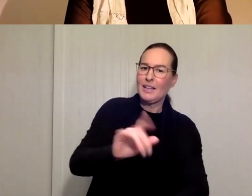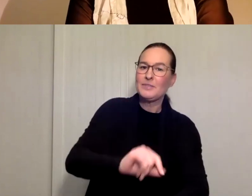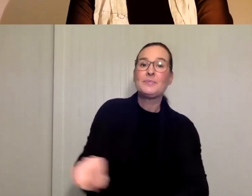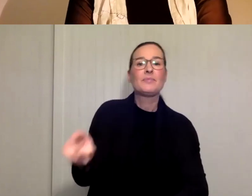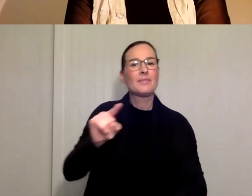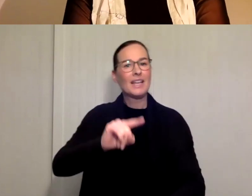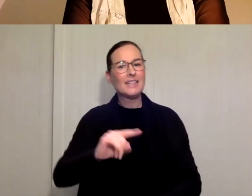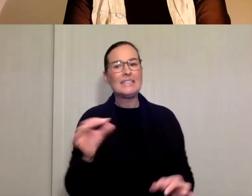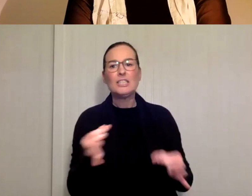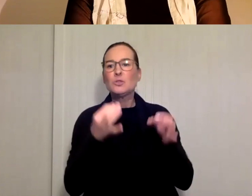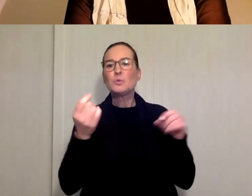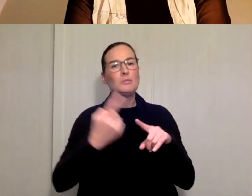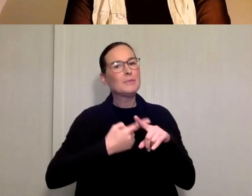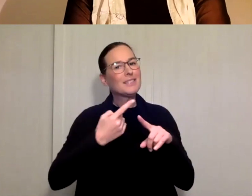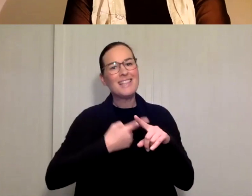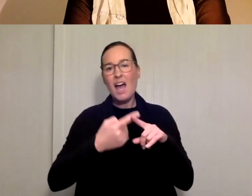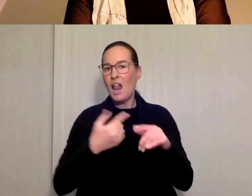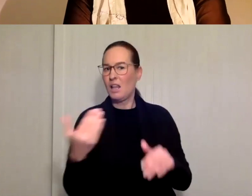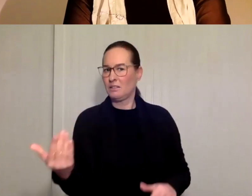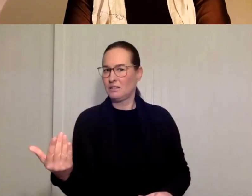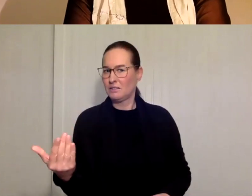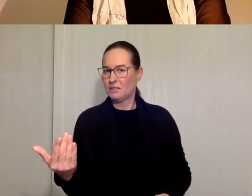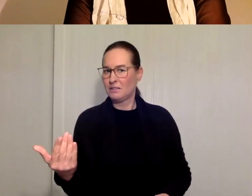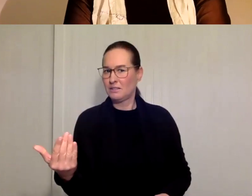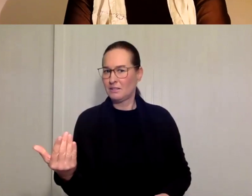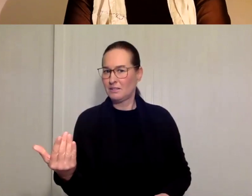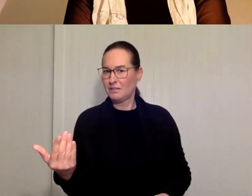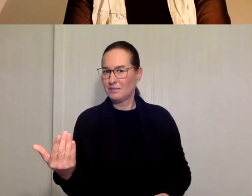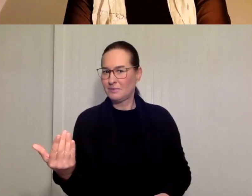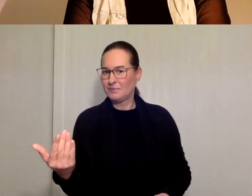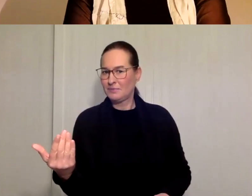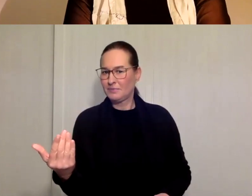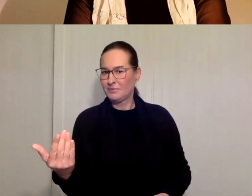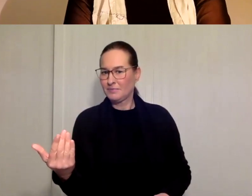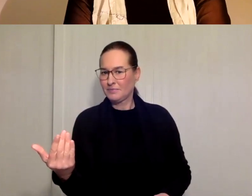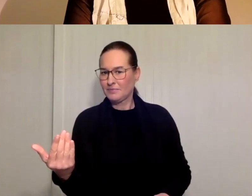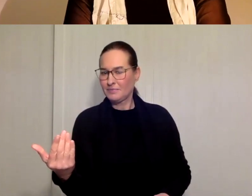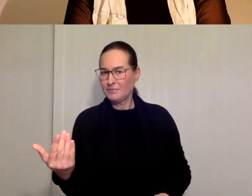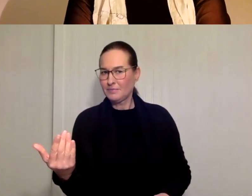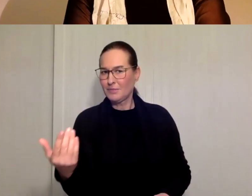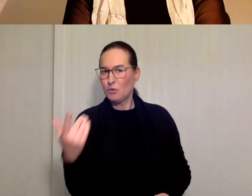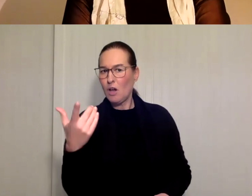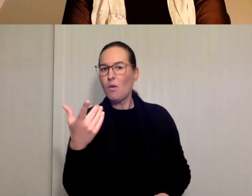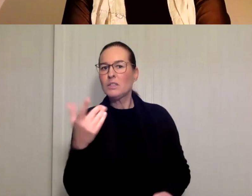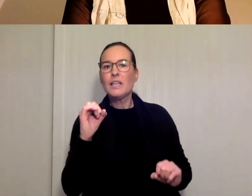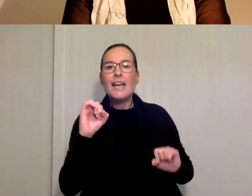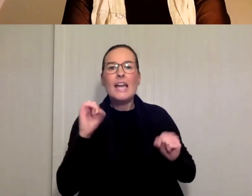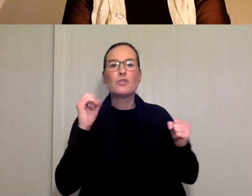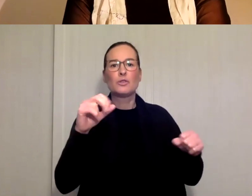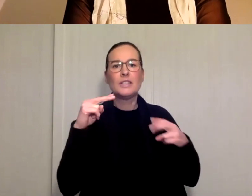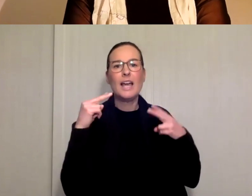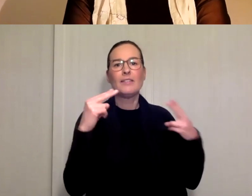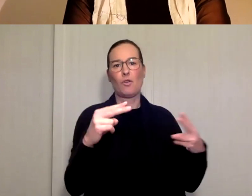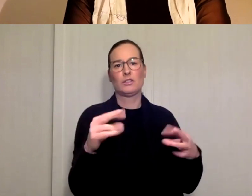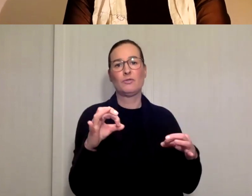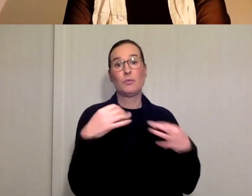den Zahlen zu tun, die Sie sagen, sondern mit den Phänomenen und die Reaktionen darauf. Finde ich daran spannender,